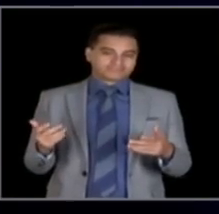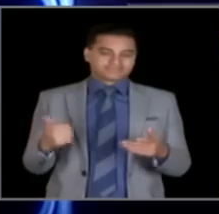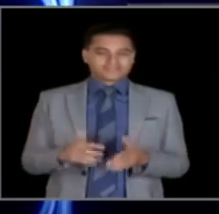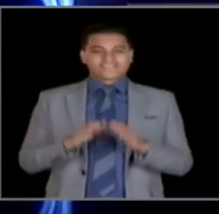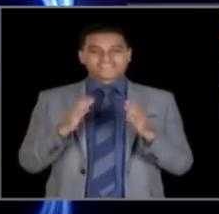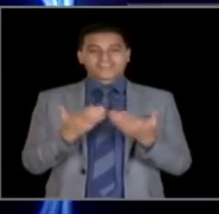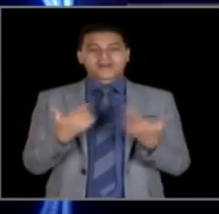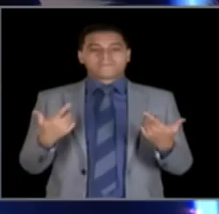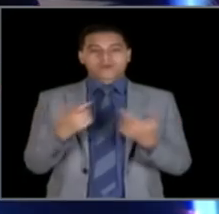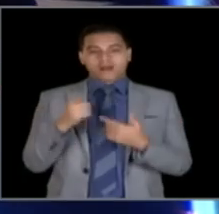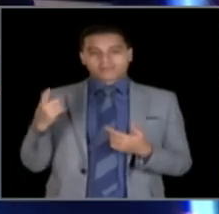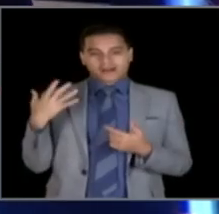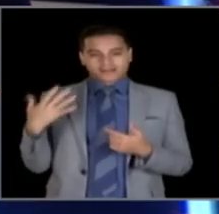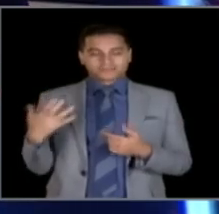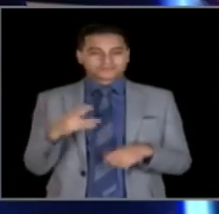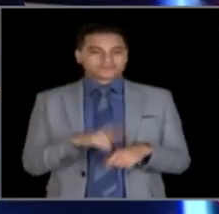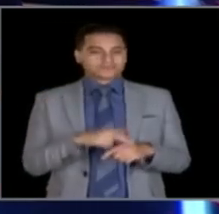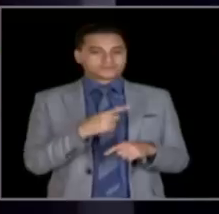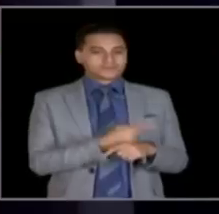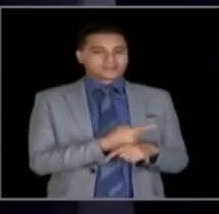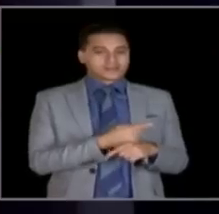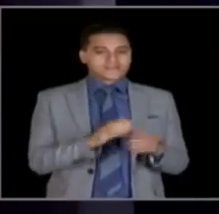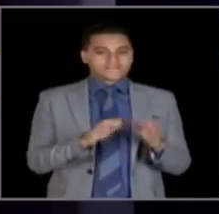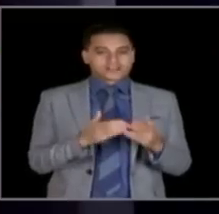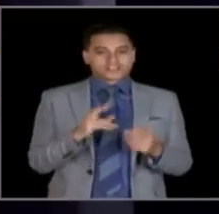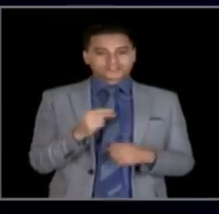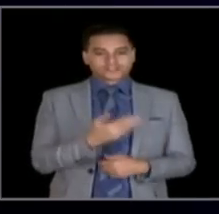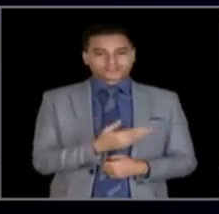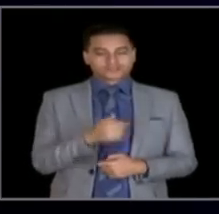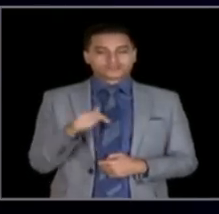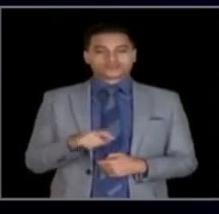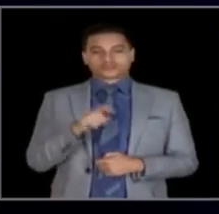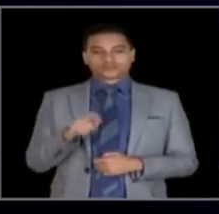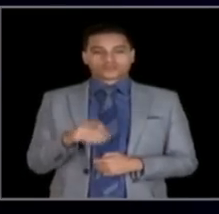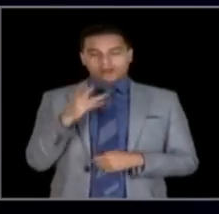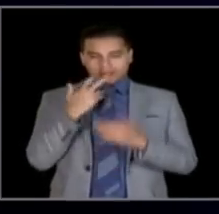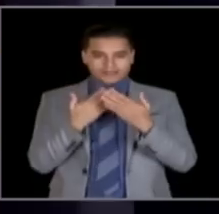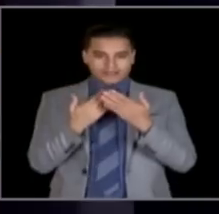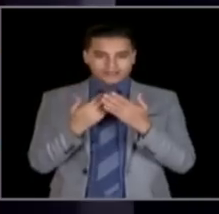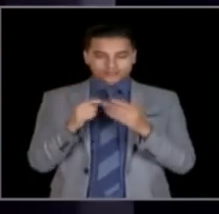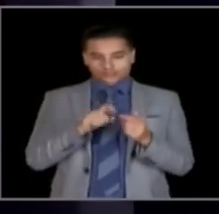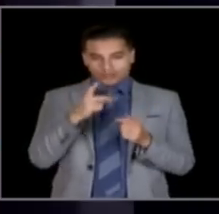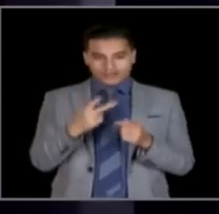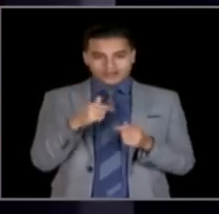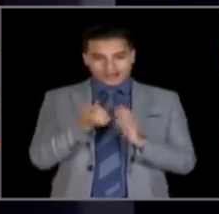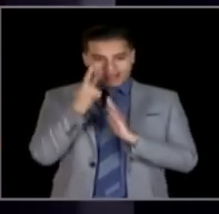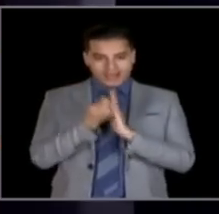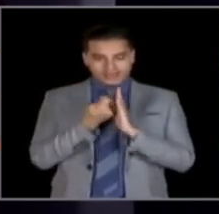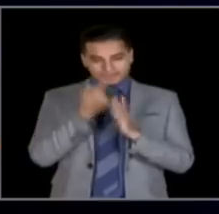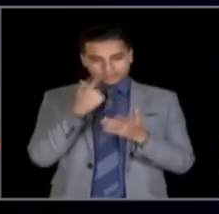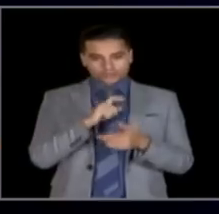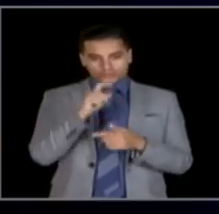المحاربون 5، أليجيترز 20. دلوقتي عندنا سؤالين في الأدب. أول سؤال